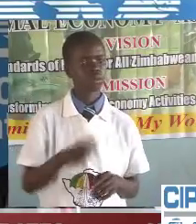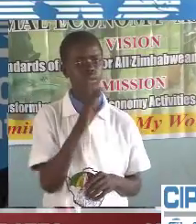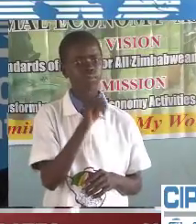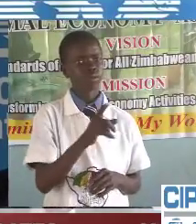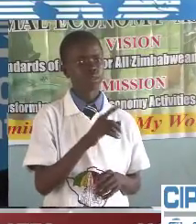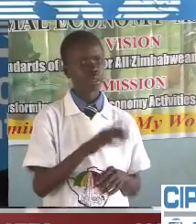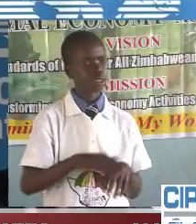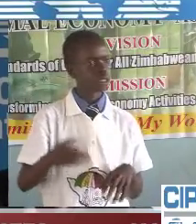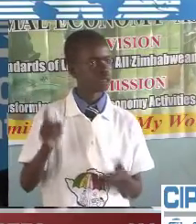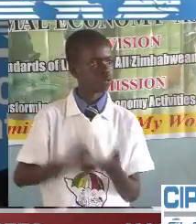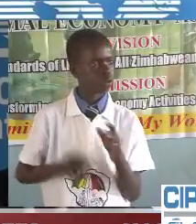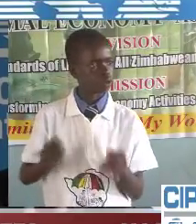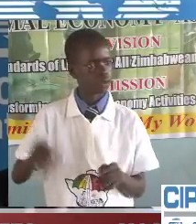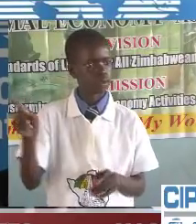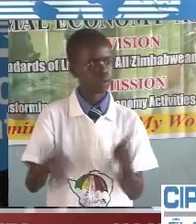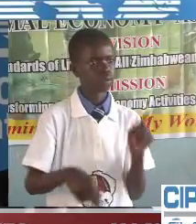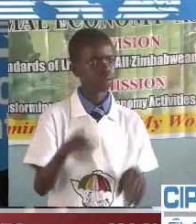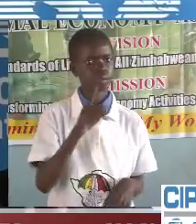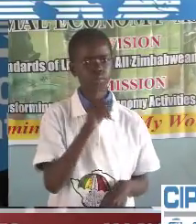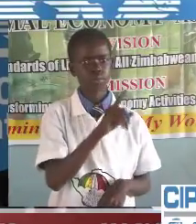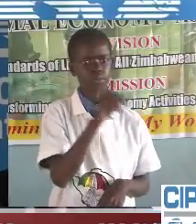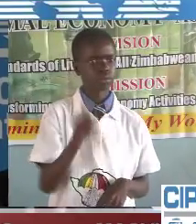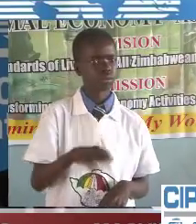macandidates aya ndeyenyu zvakare.